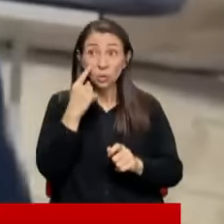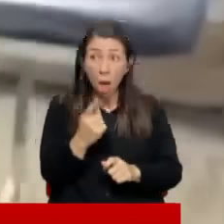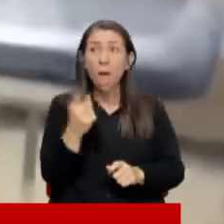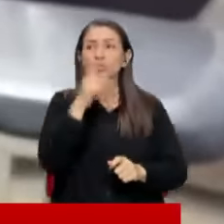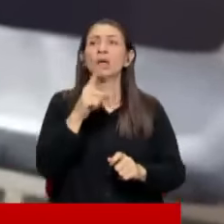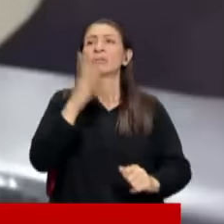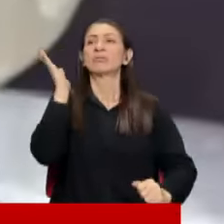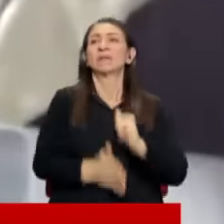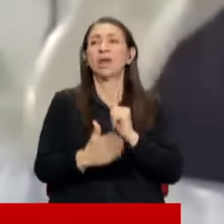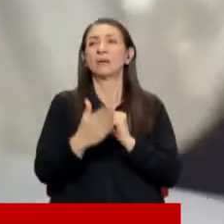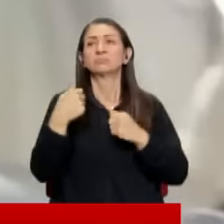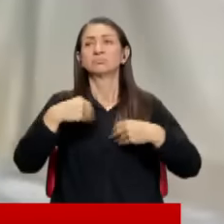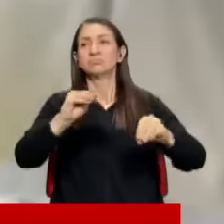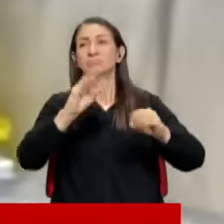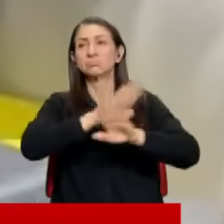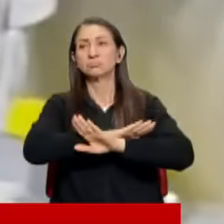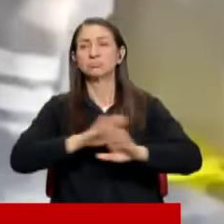yasakladı.